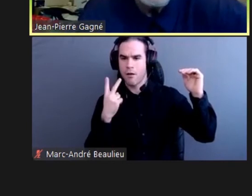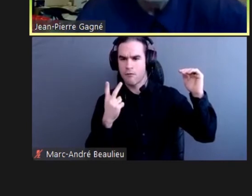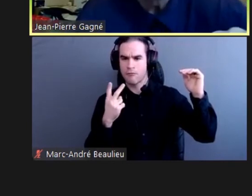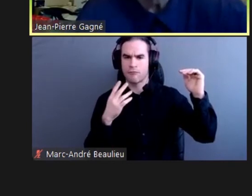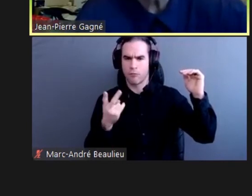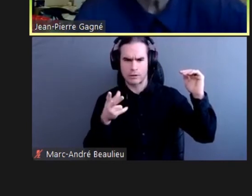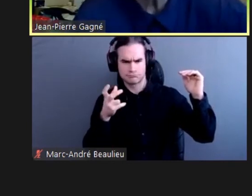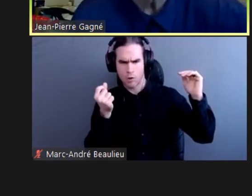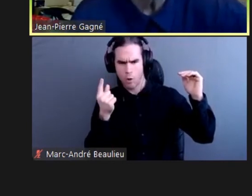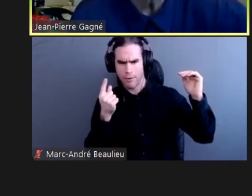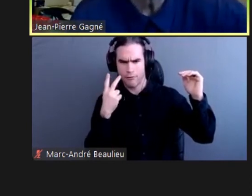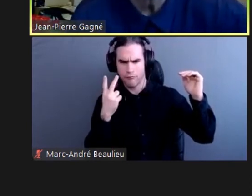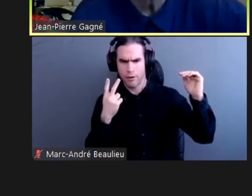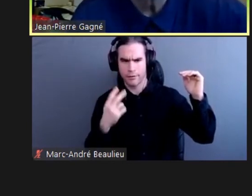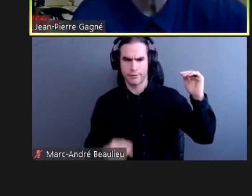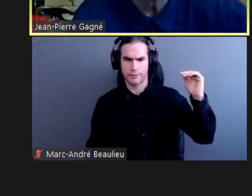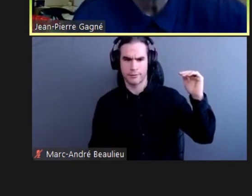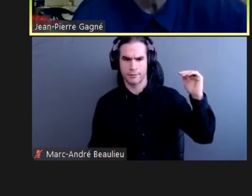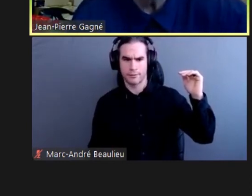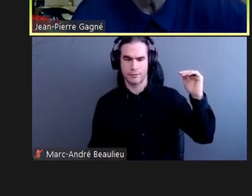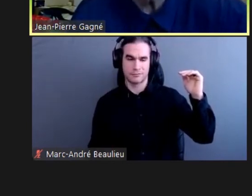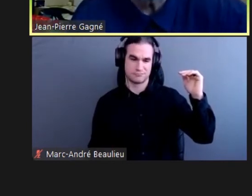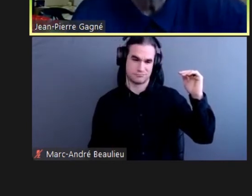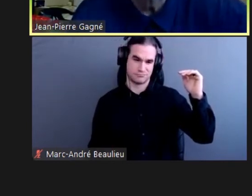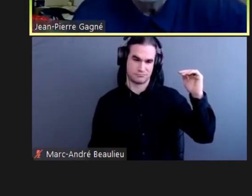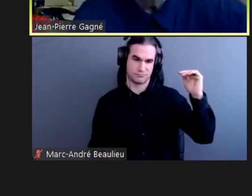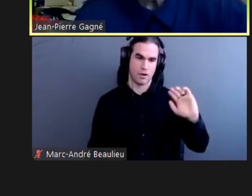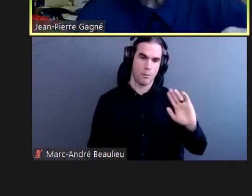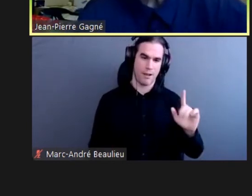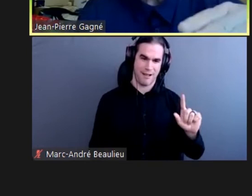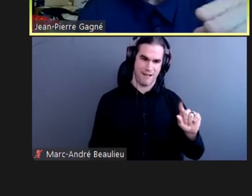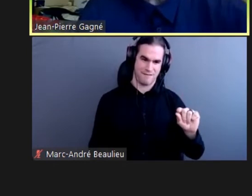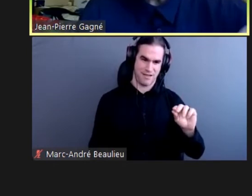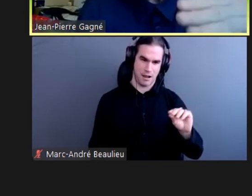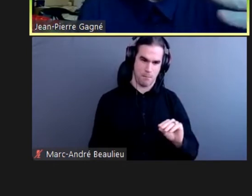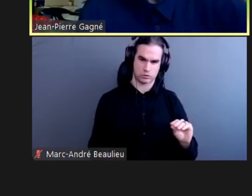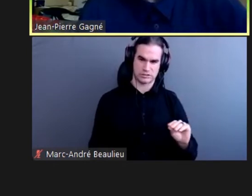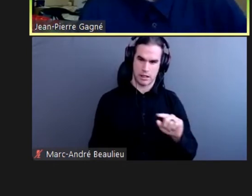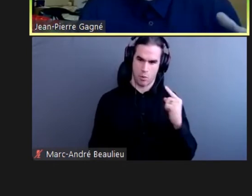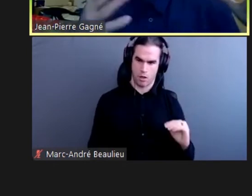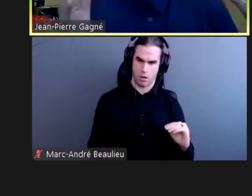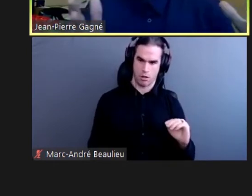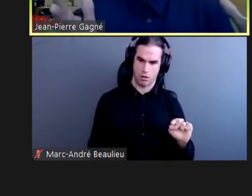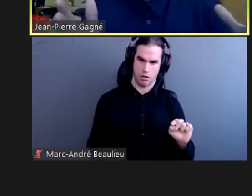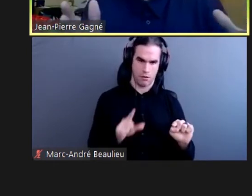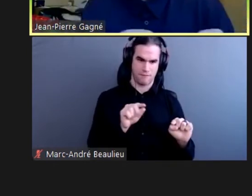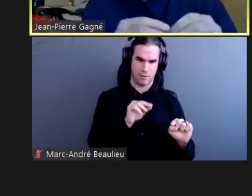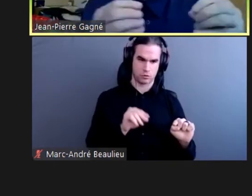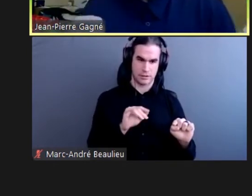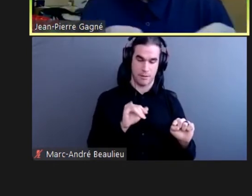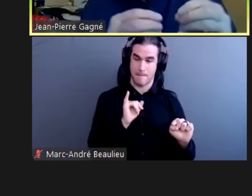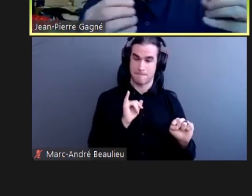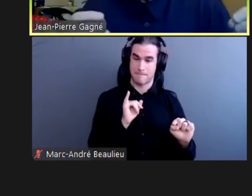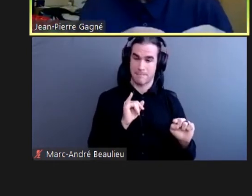la parole, bien, on peut s'apercevoir que c'est autour de 20 %. Mais quand on peut voir, dans le même environnement,